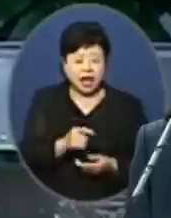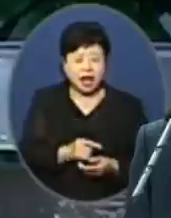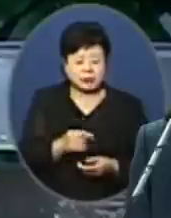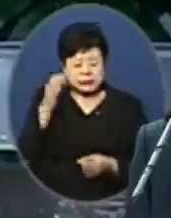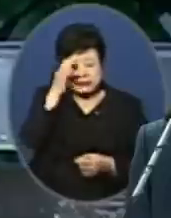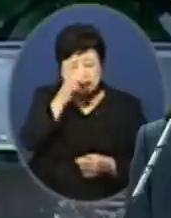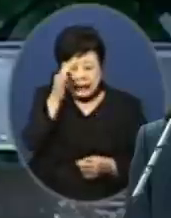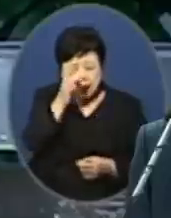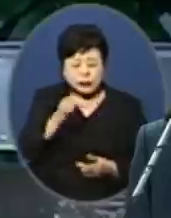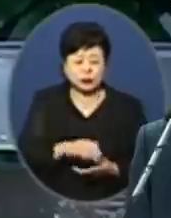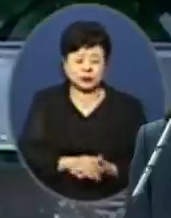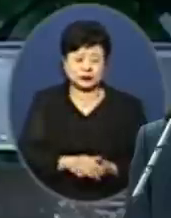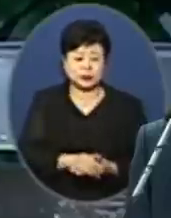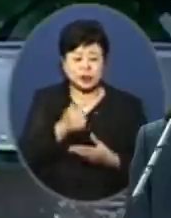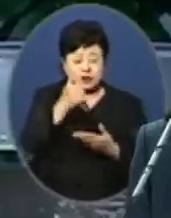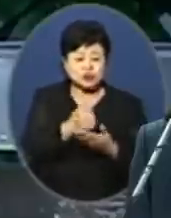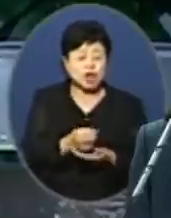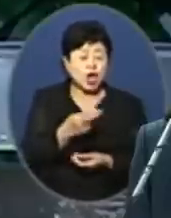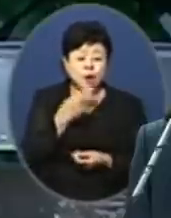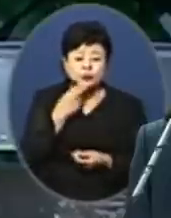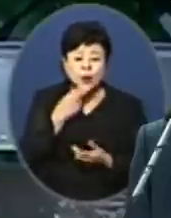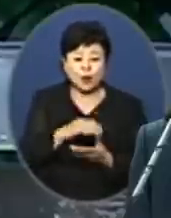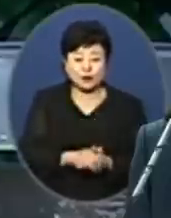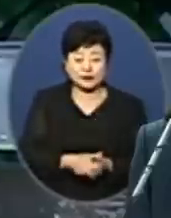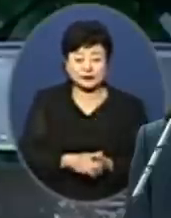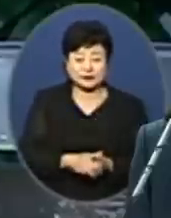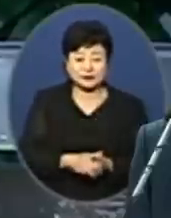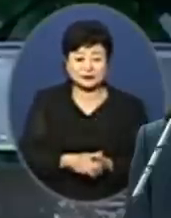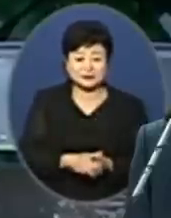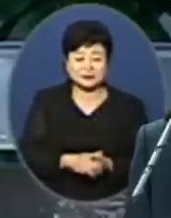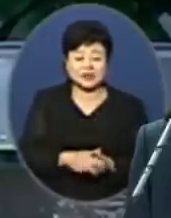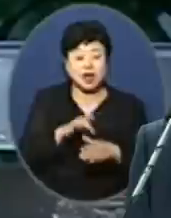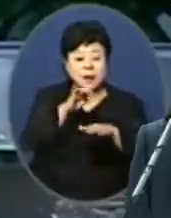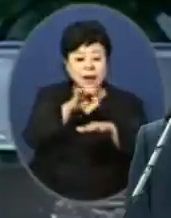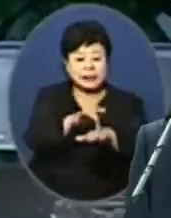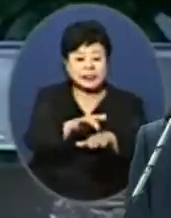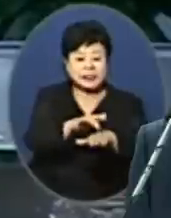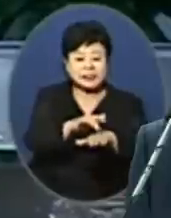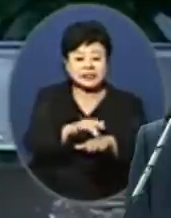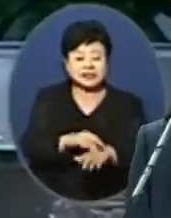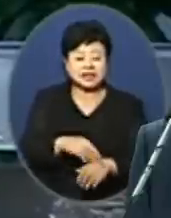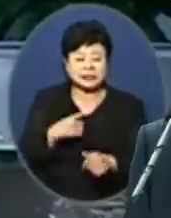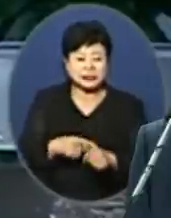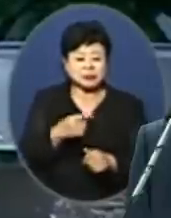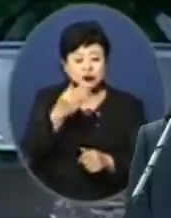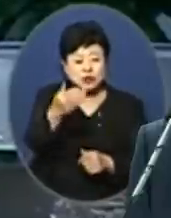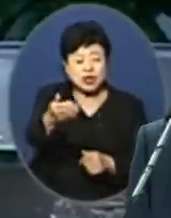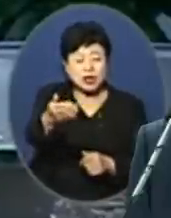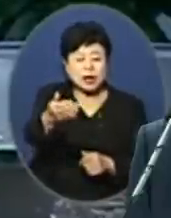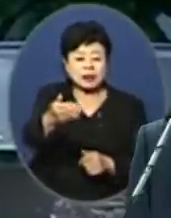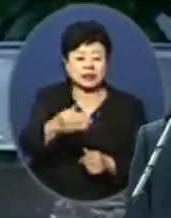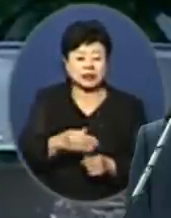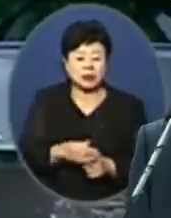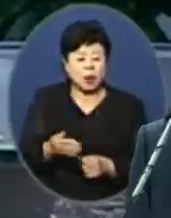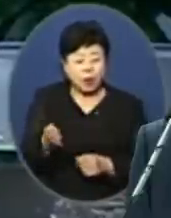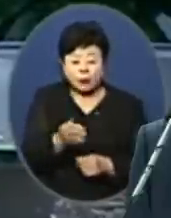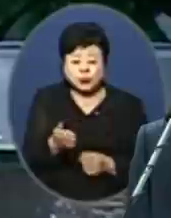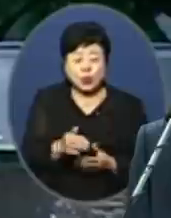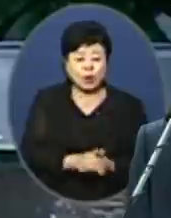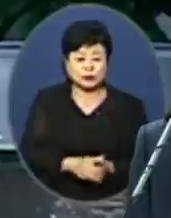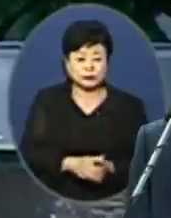찾아봐도 죄가 눈에 안 보입니다. 그 마귀가 참소를 하려도 참소할 거리가 없어요.